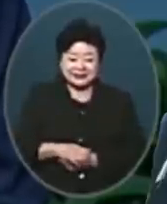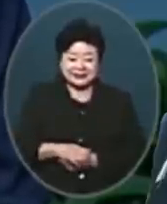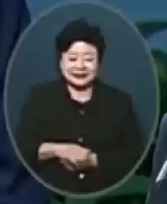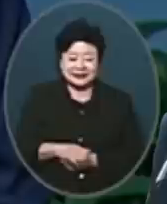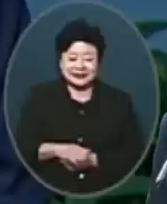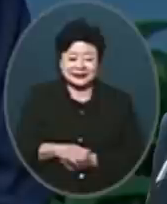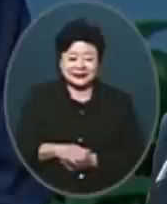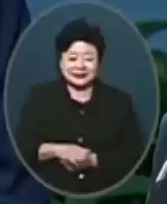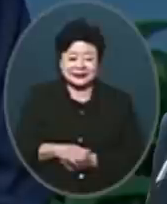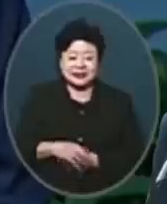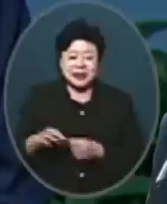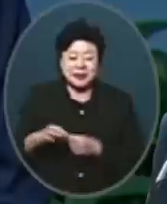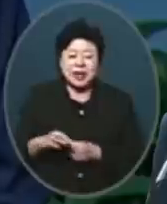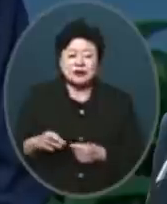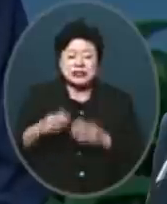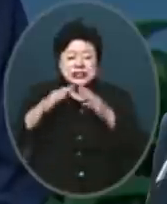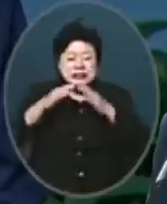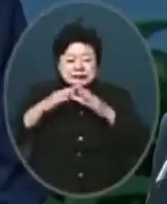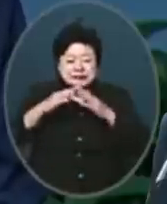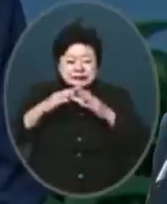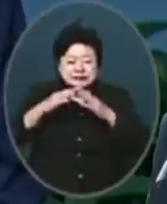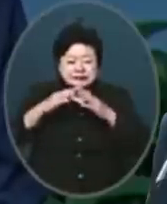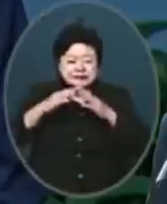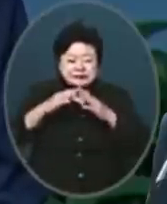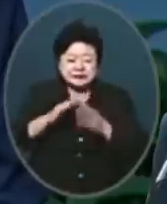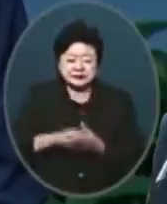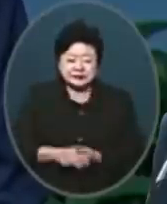만일 우리의 장막집이